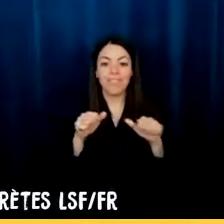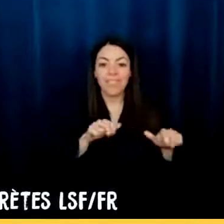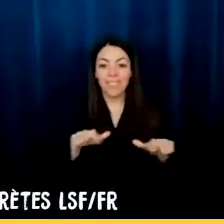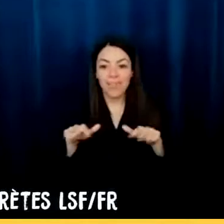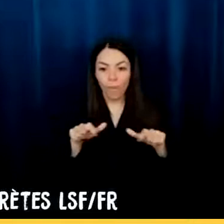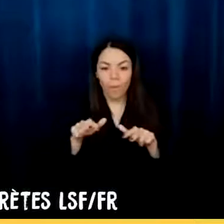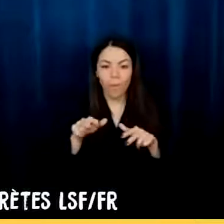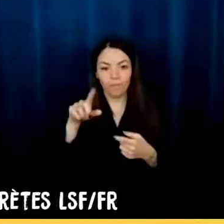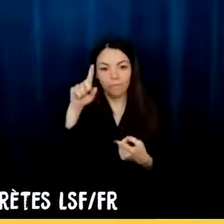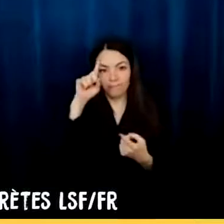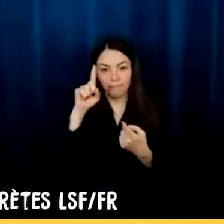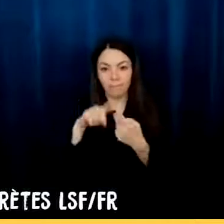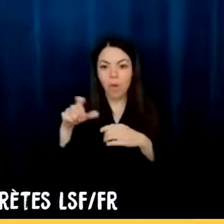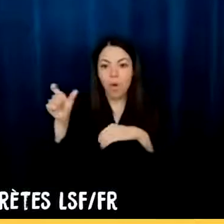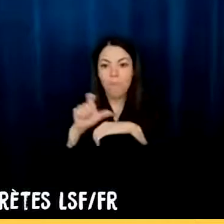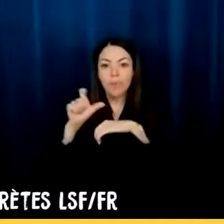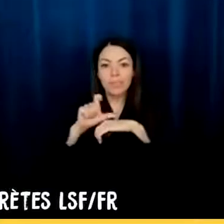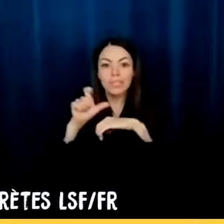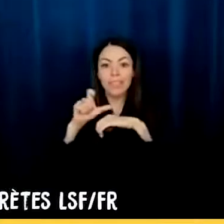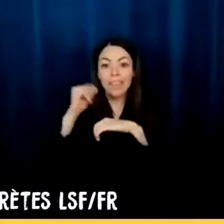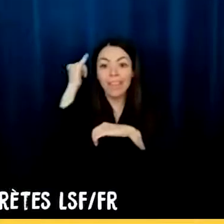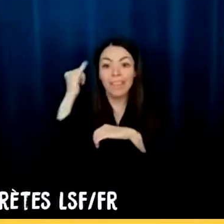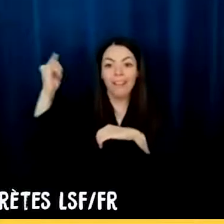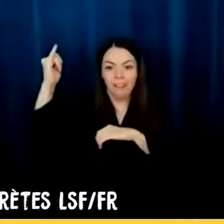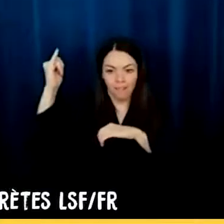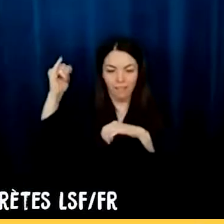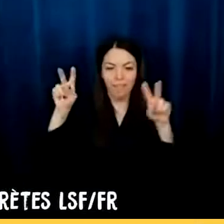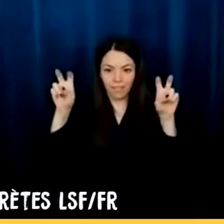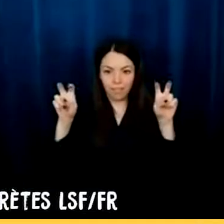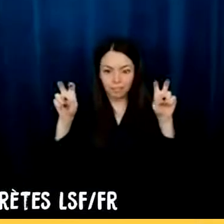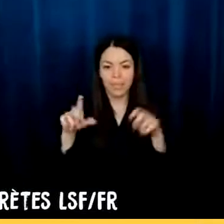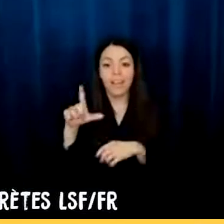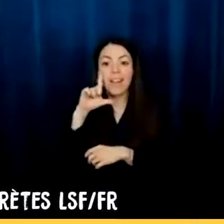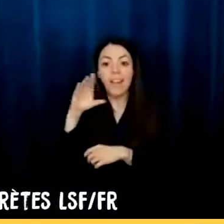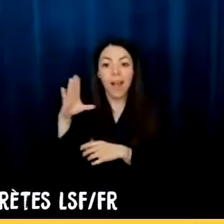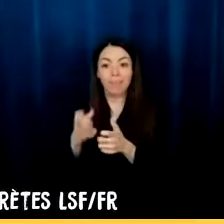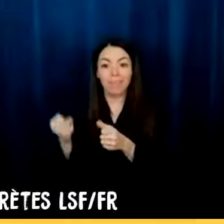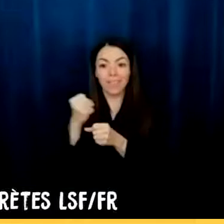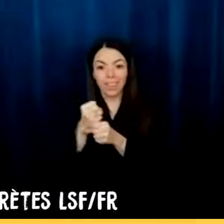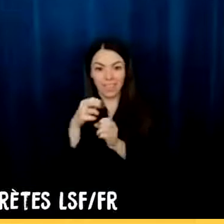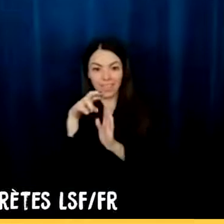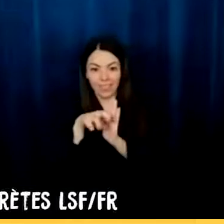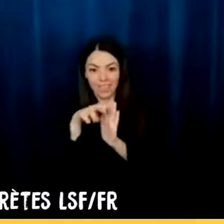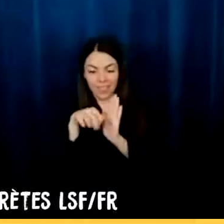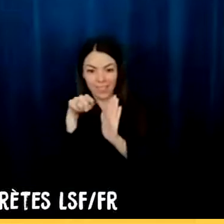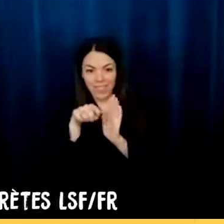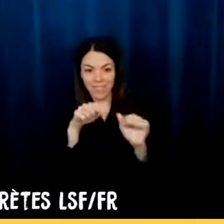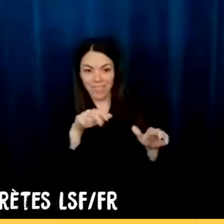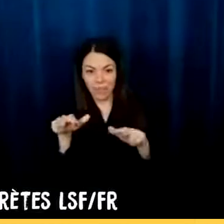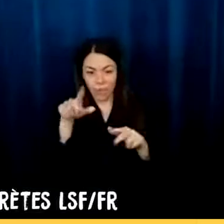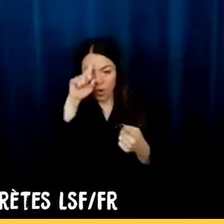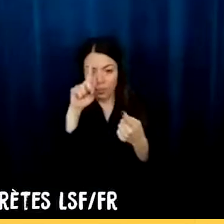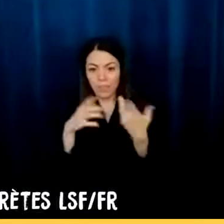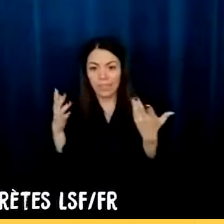idéale ». Produit et réalisé par LALAB, ce court-métrage célèbre les femmes noires musulmanes qui font face au sexisme, au